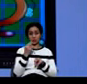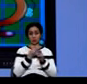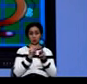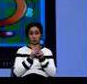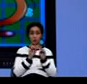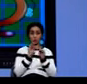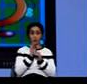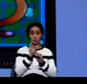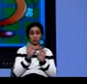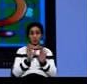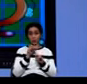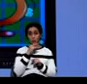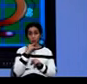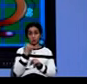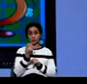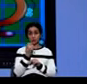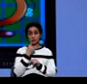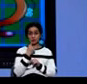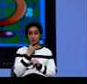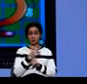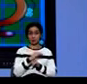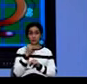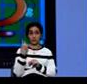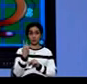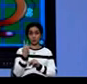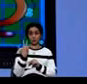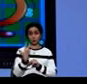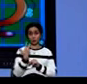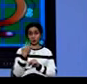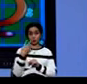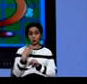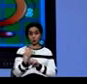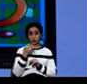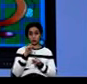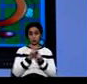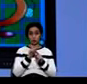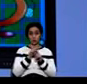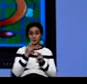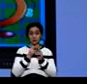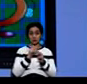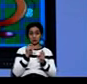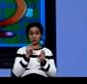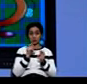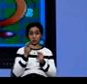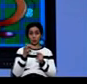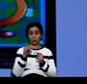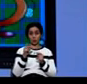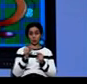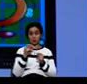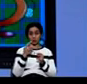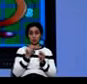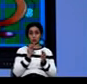so'zini qo'llaymiz. Lekin rus tilida 2, 3, 4 sonlarga nisbatan